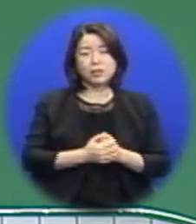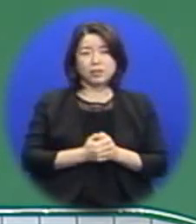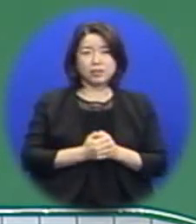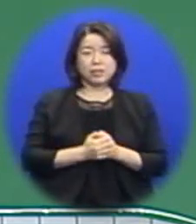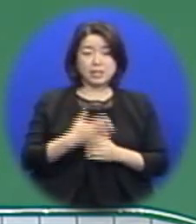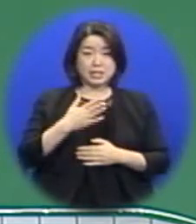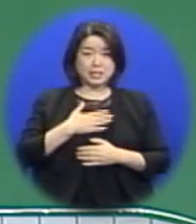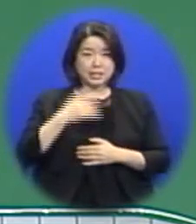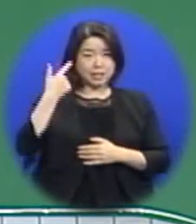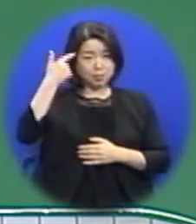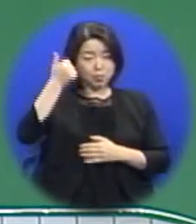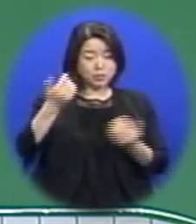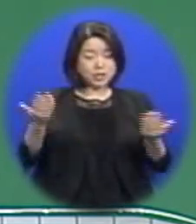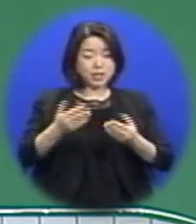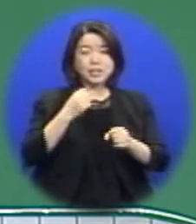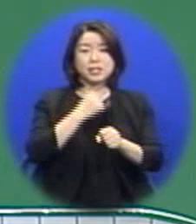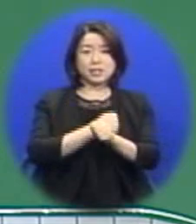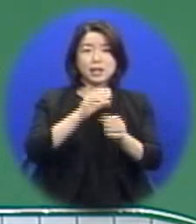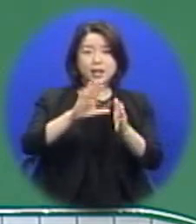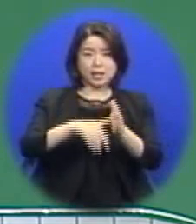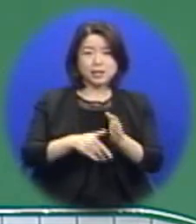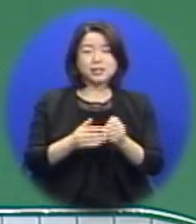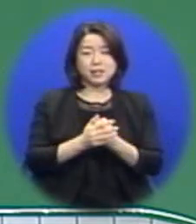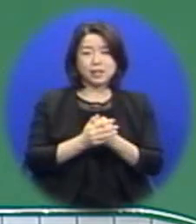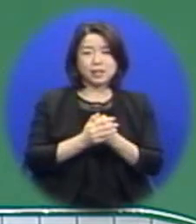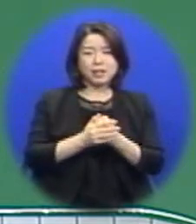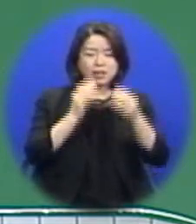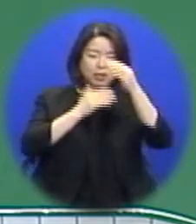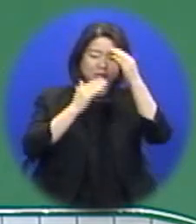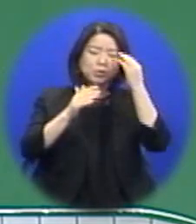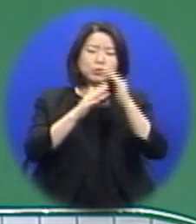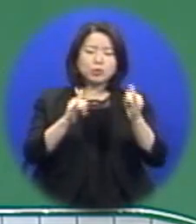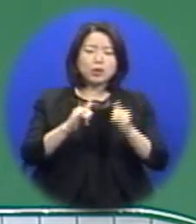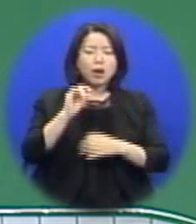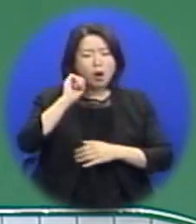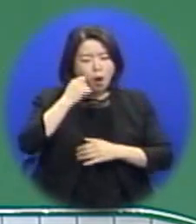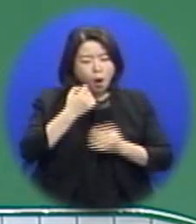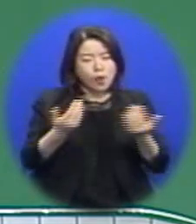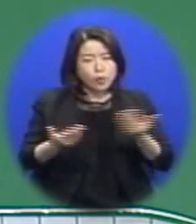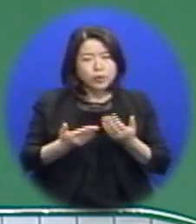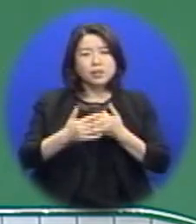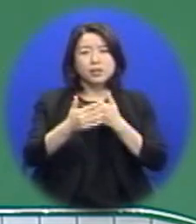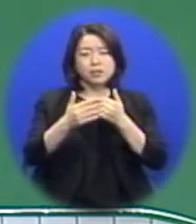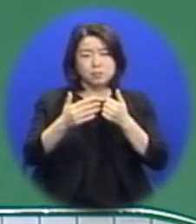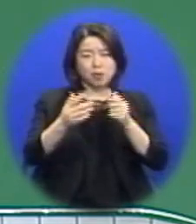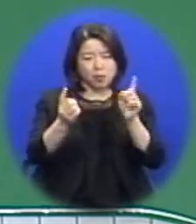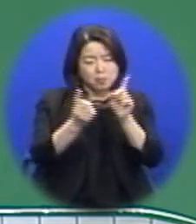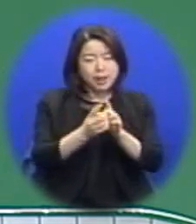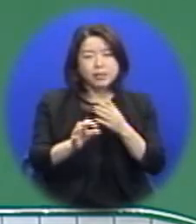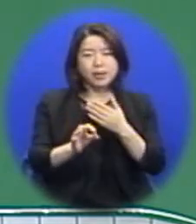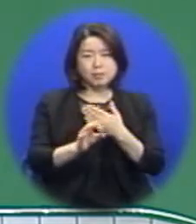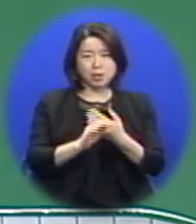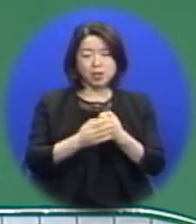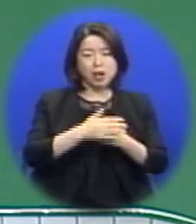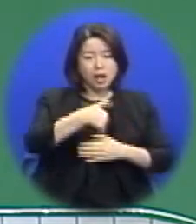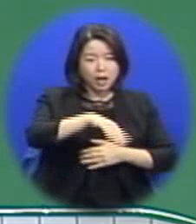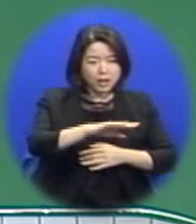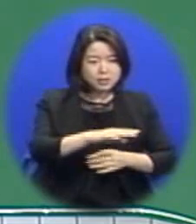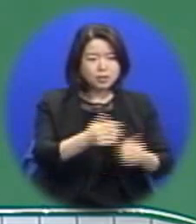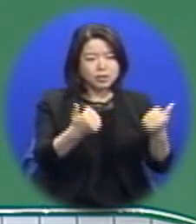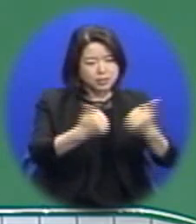제가 목회하면서 성도들이 힘들고 어려운 일을 만나면 즉시 달려가서 상담도 하고 기도도 하고 말씀도